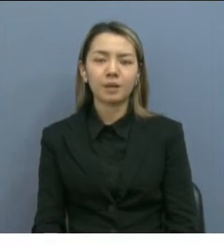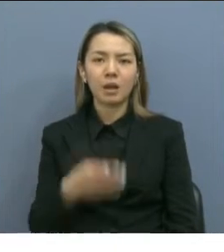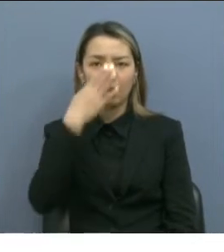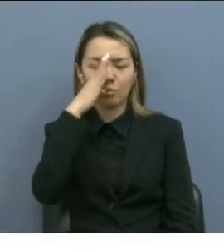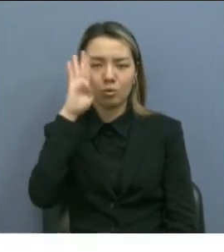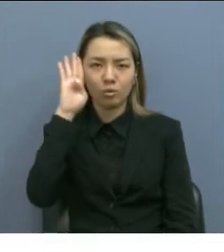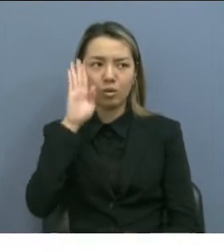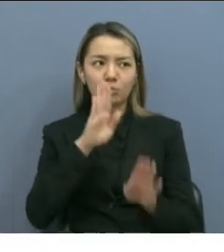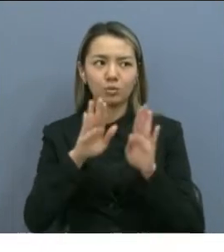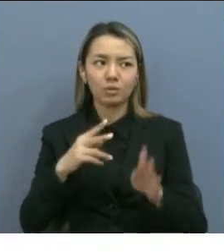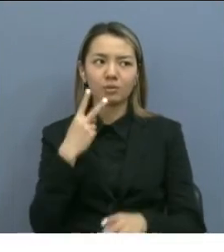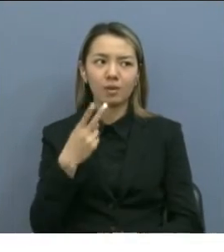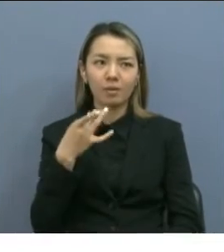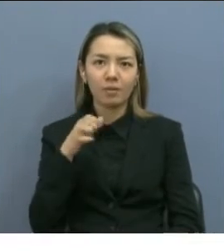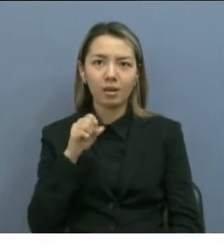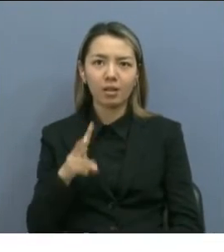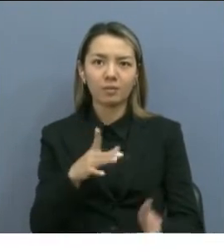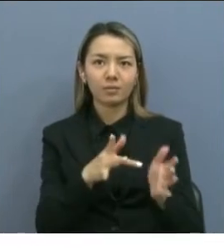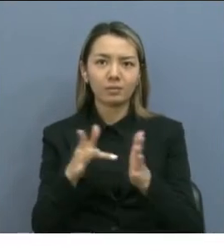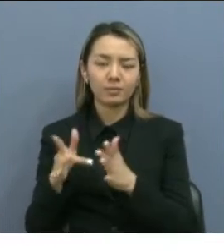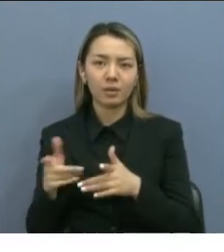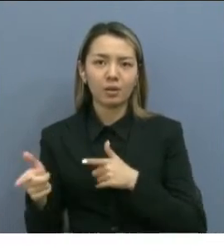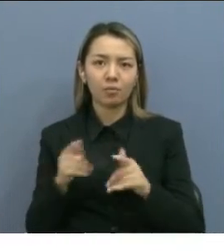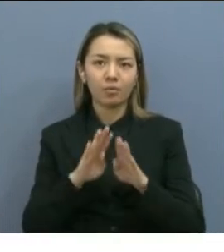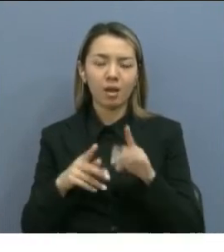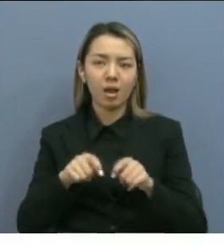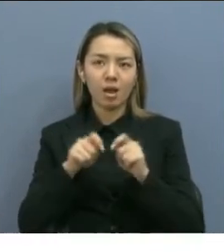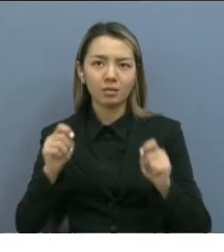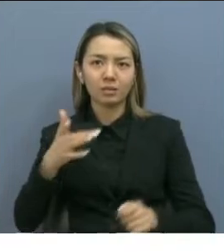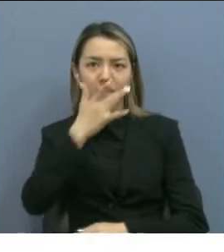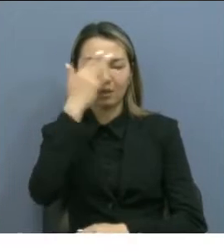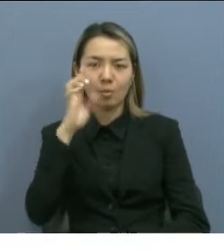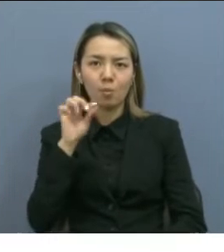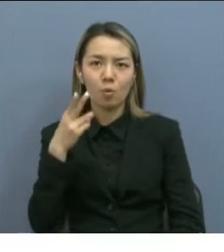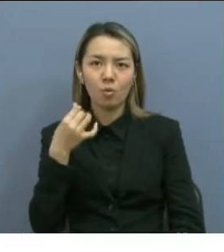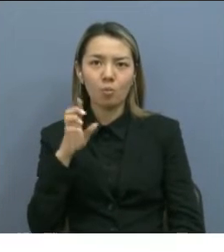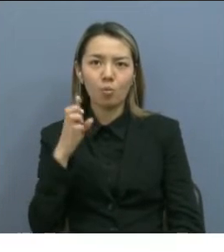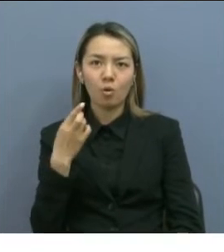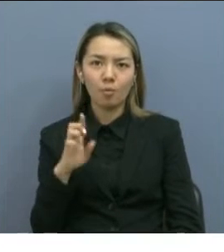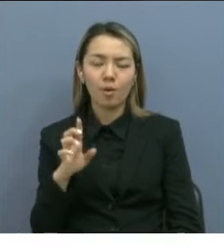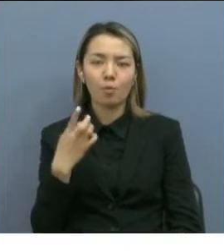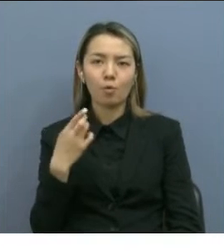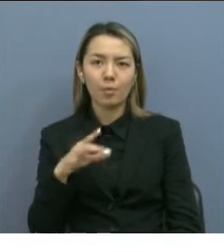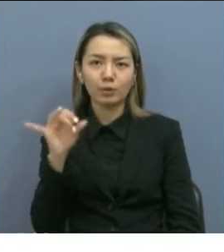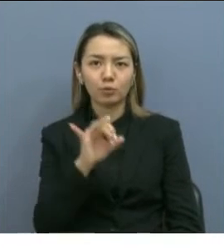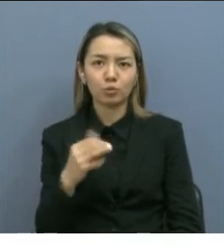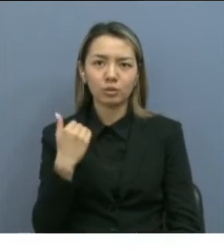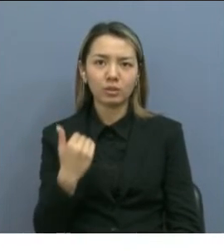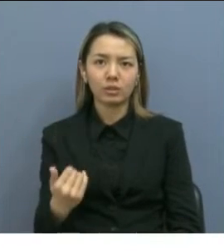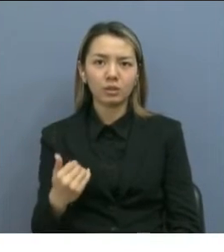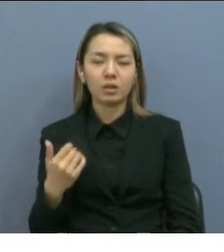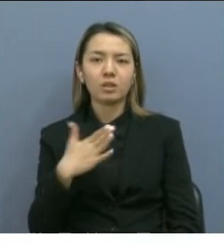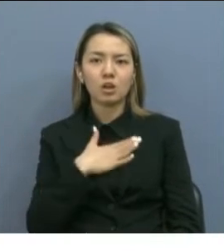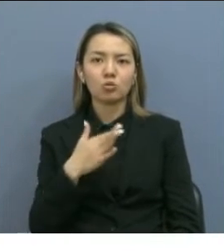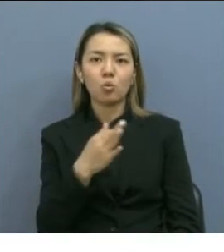Ақмола мұражайының екі филиалында 3D экскурсия дайындадық. Ол ашық аспан астындағы Ботай Бурабай, Бурабай кентінің тарихы мұражайымен